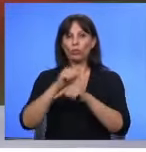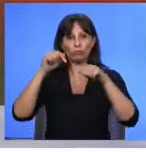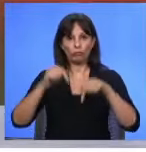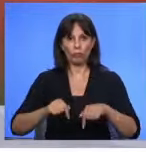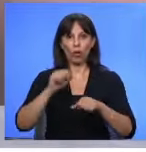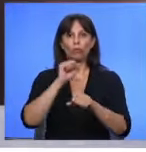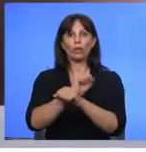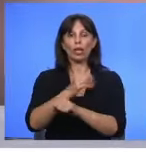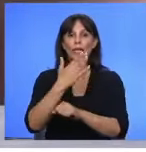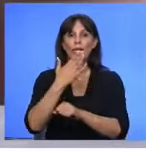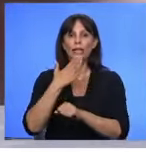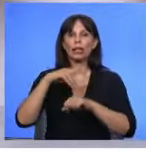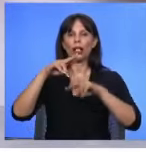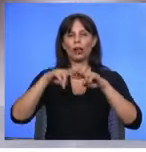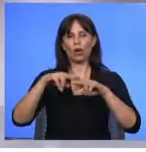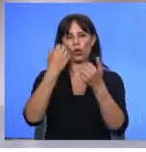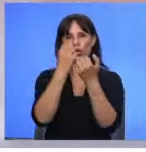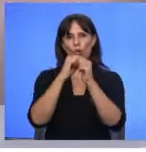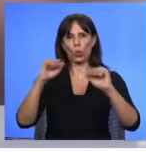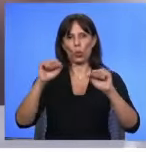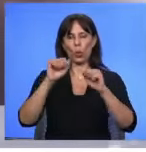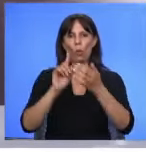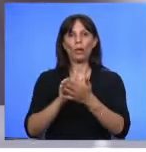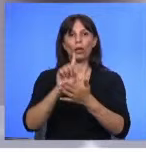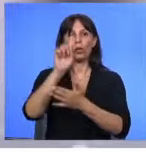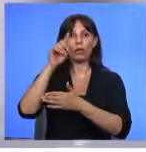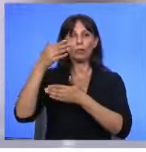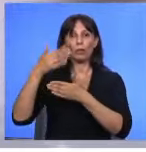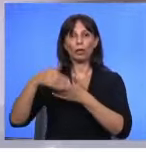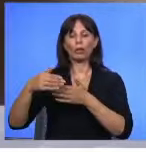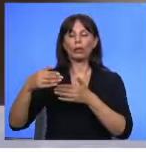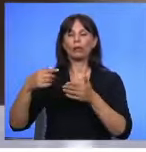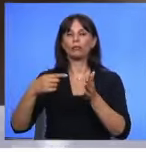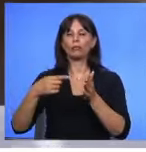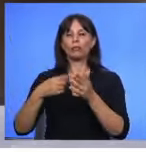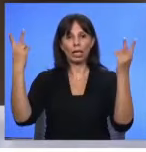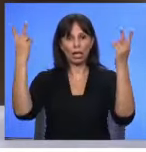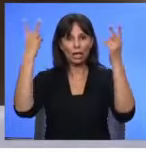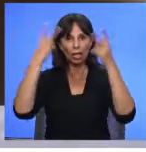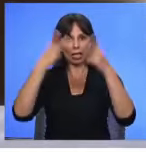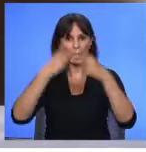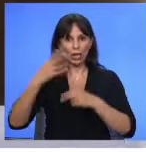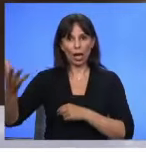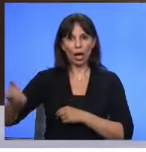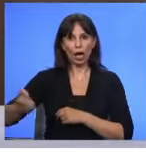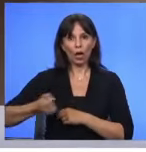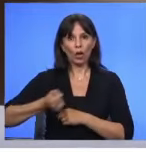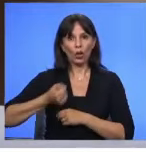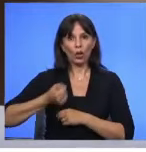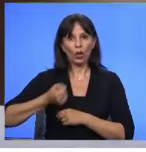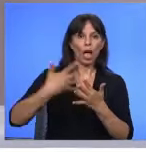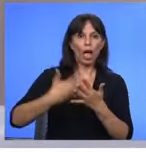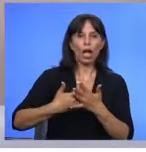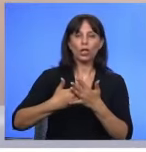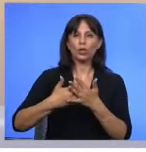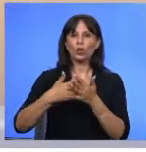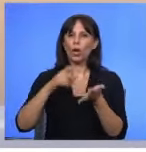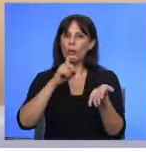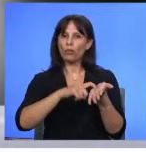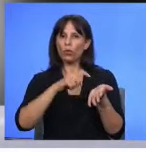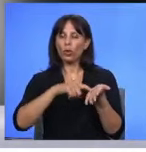ואז שוחרר בנובמבר האחרון בעסקת החטופים, ומאז בעצם הילה היה מבוקש של